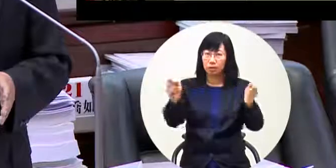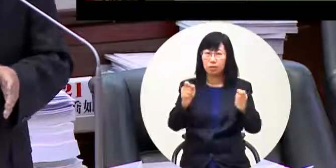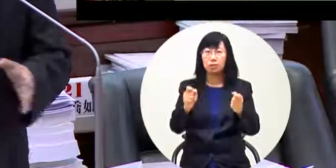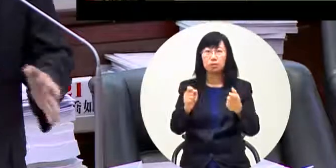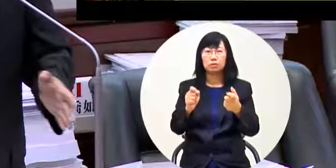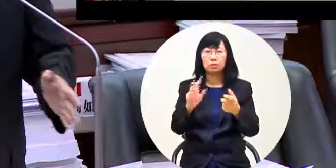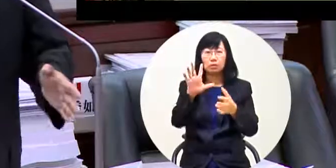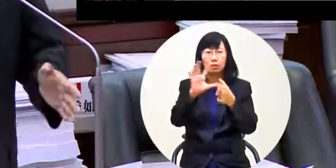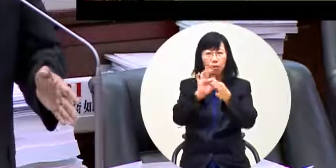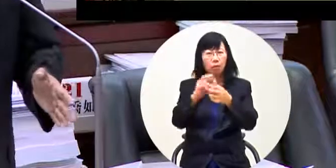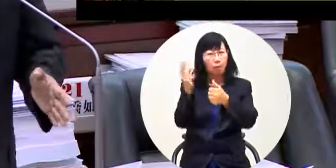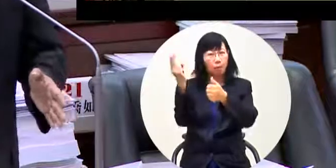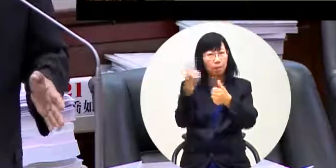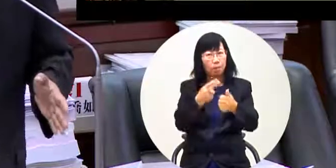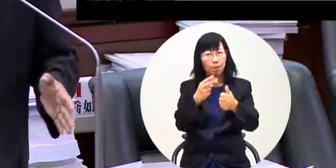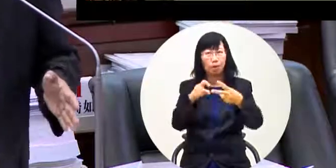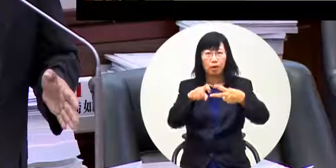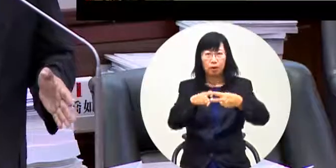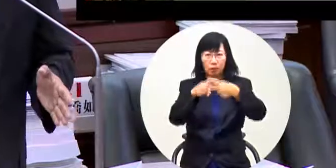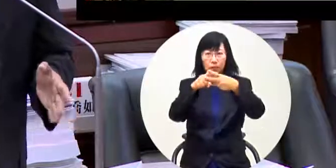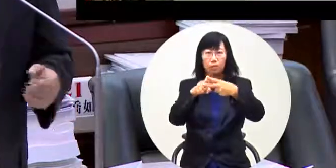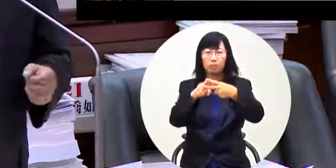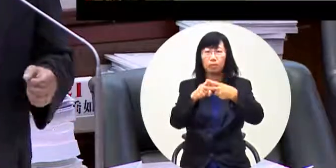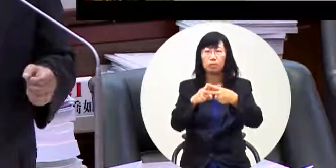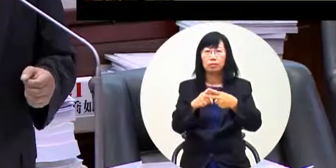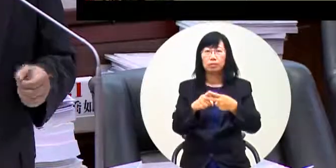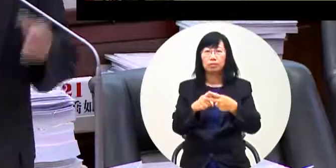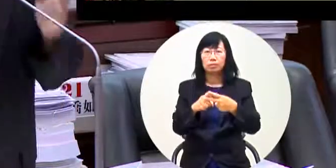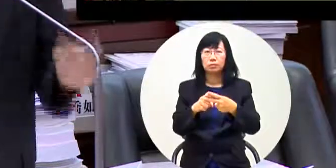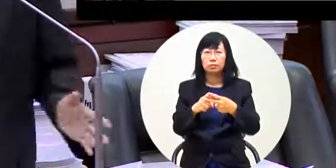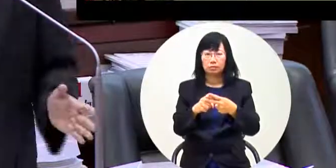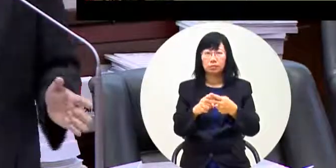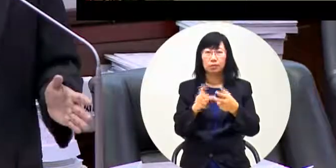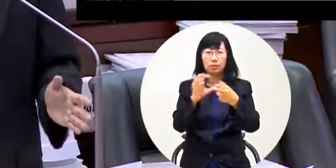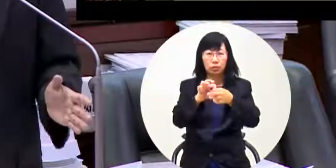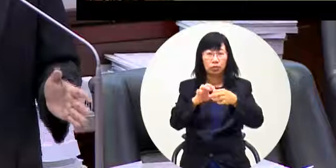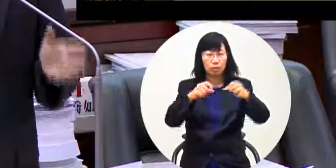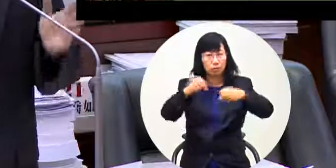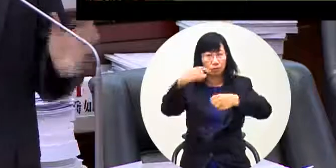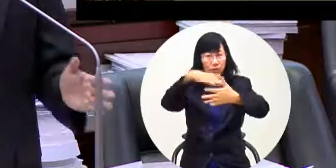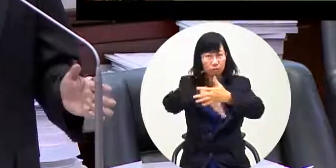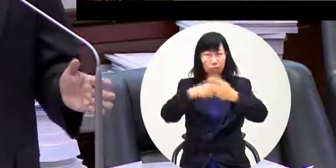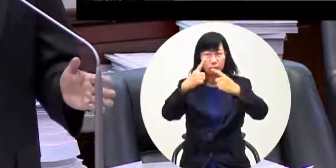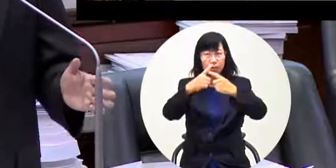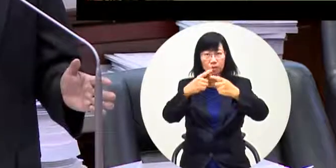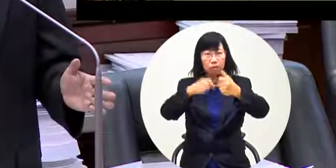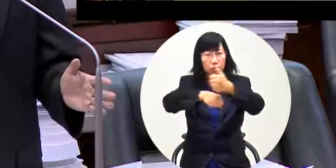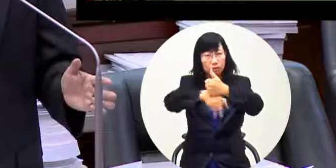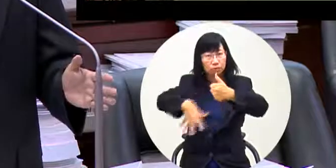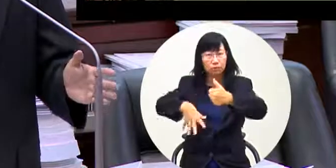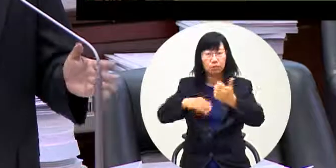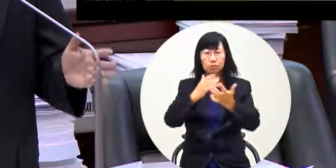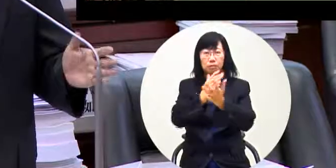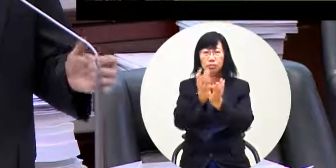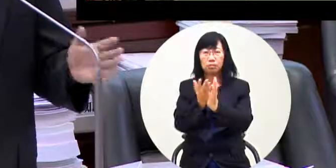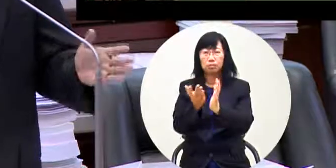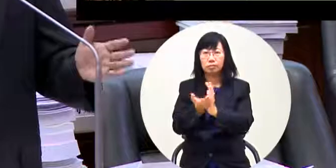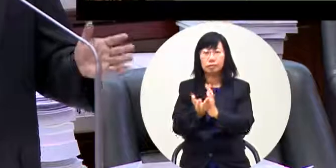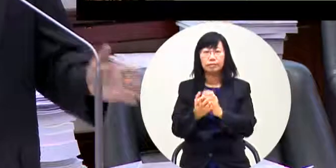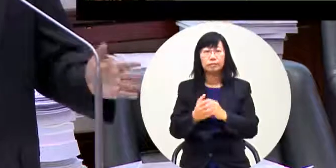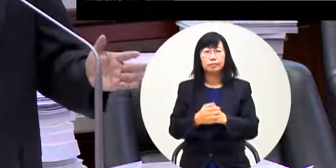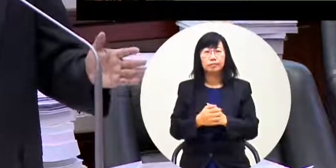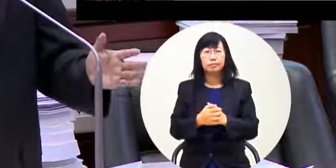要建制人所有整个案子的人的系统等等，这些系统充